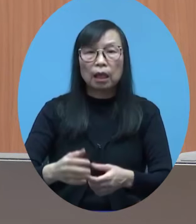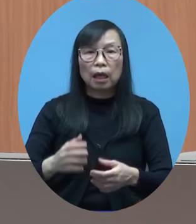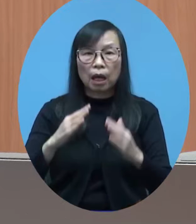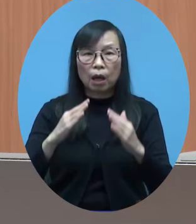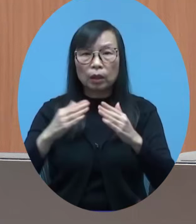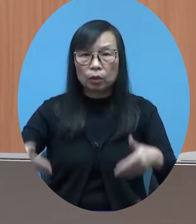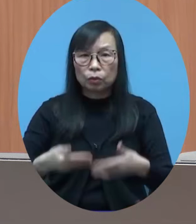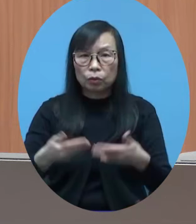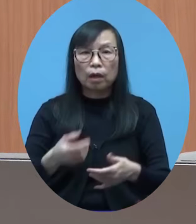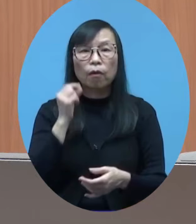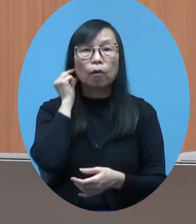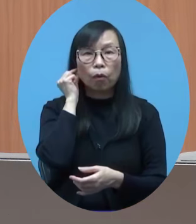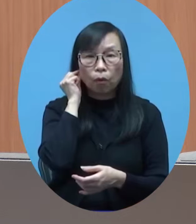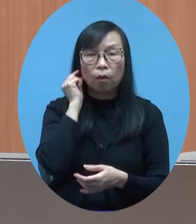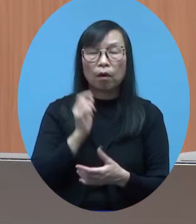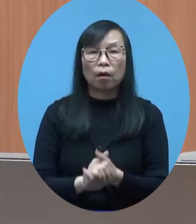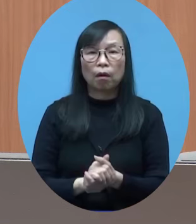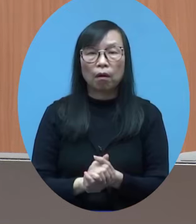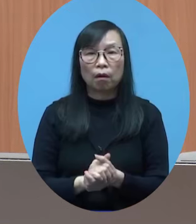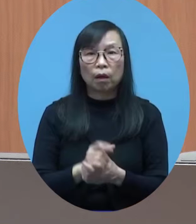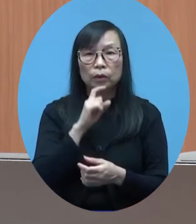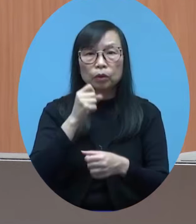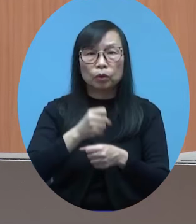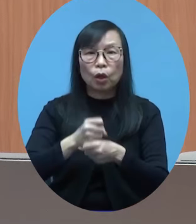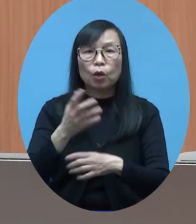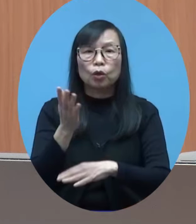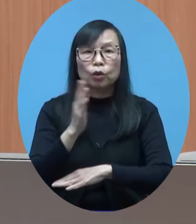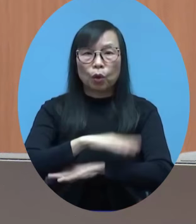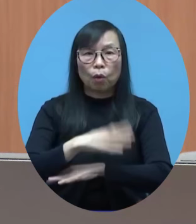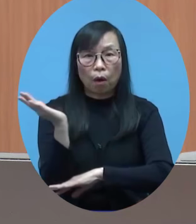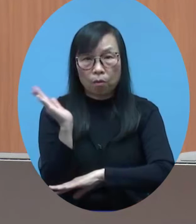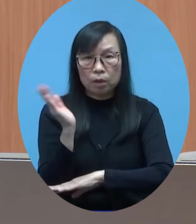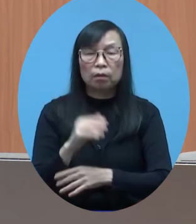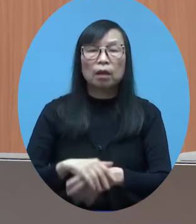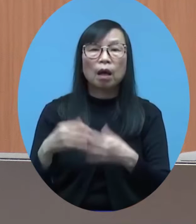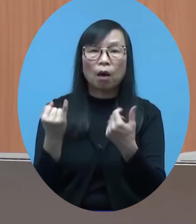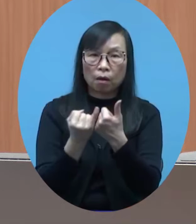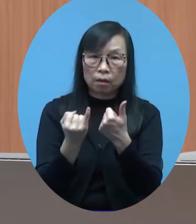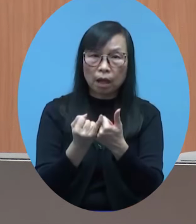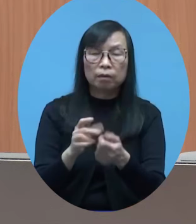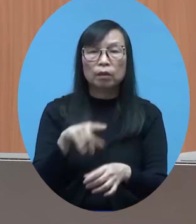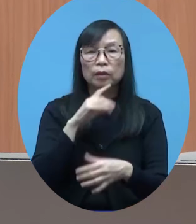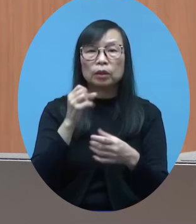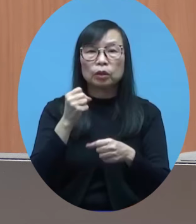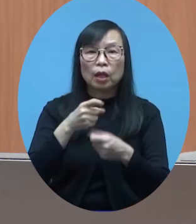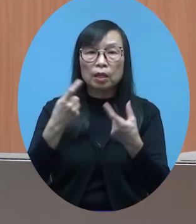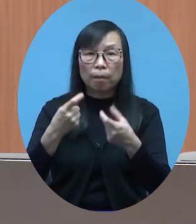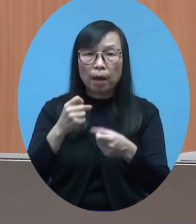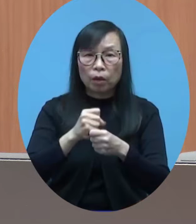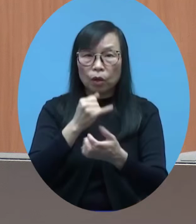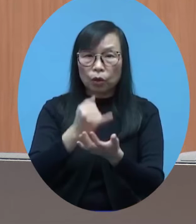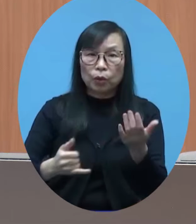啦，有啲係做樓面嘅啦，有學生啦，有啲冇做嘢啦，有啲